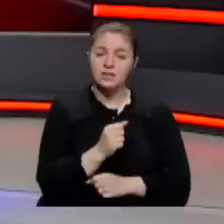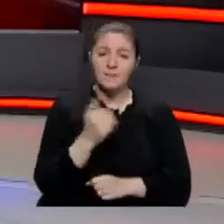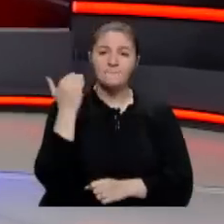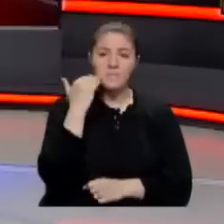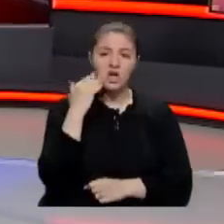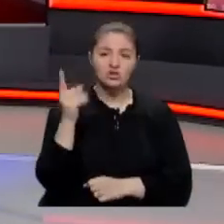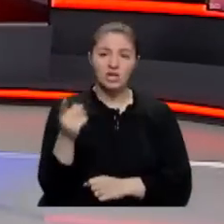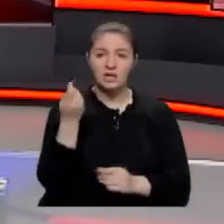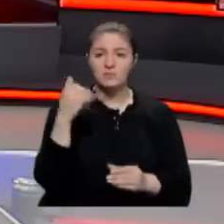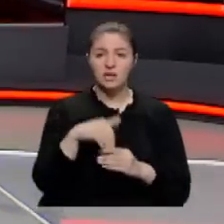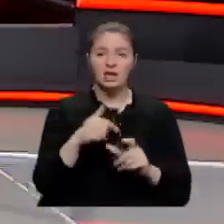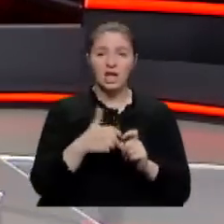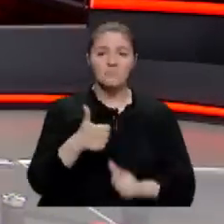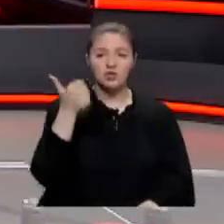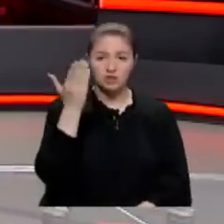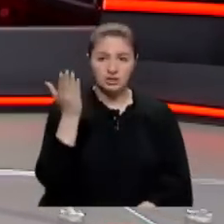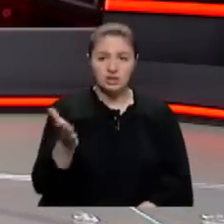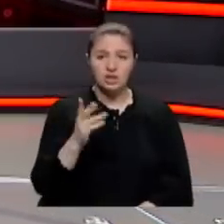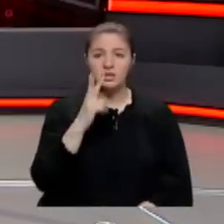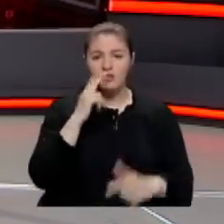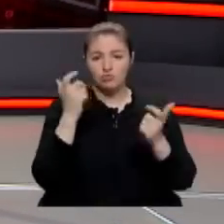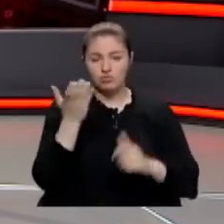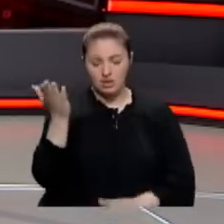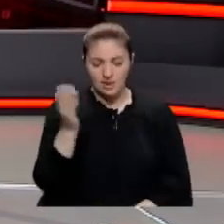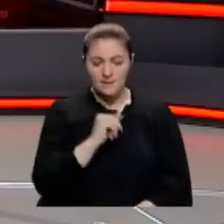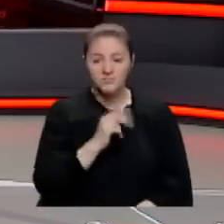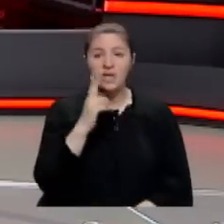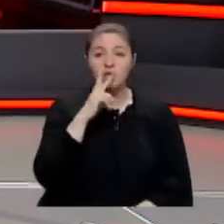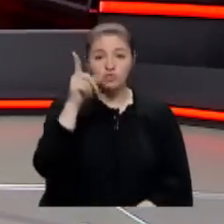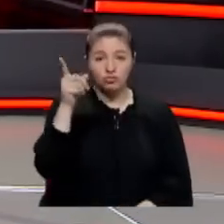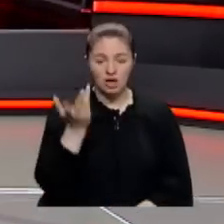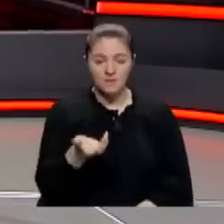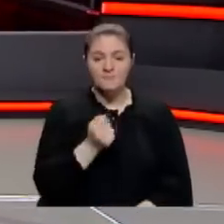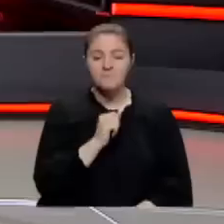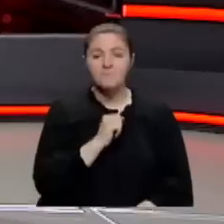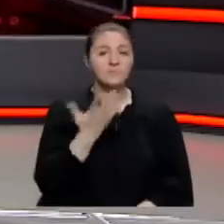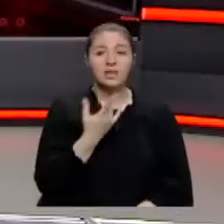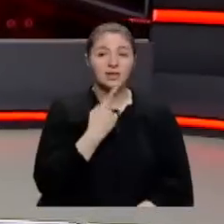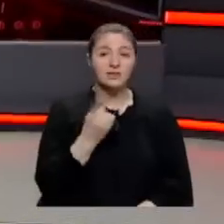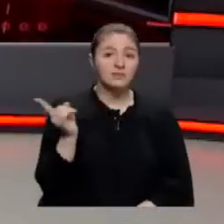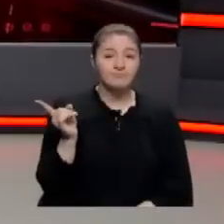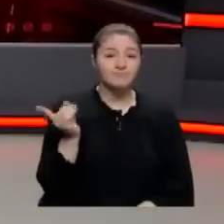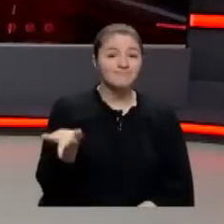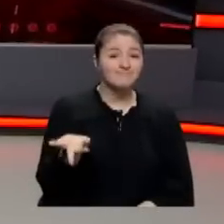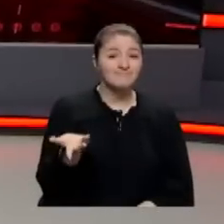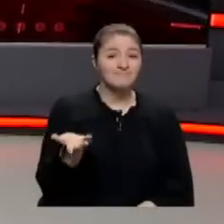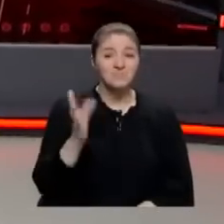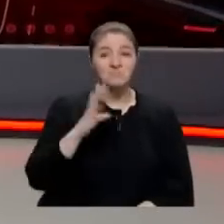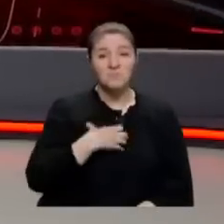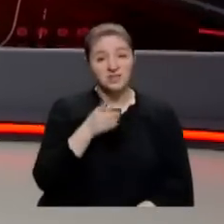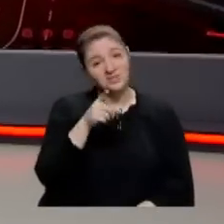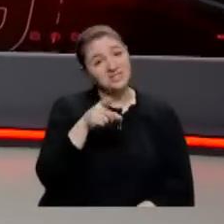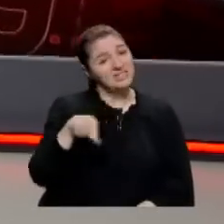Meral Akşener İYİ Parti Genel Başkanı Samsun'daydı. Samsun'da ne dedi?